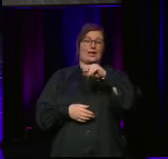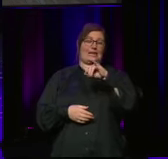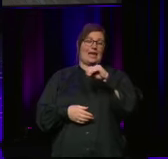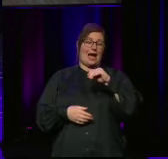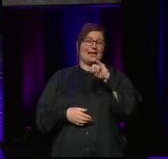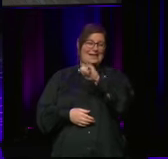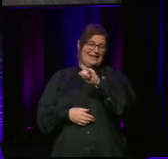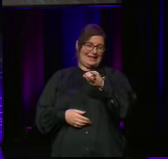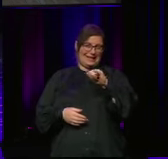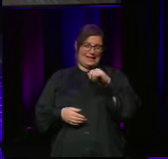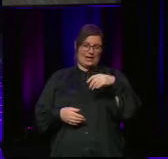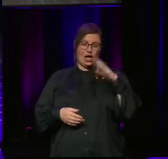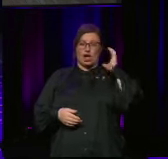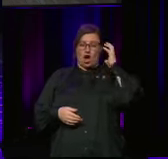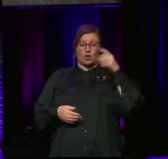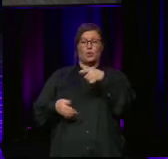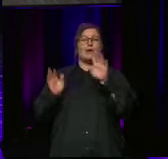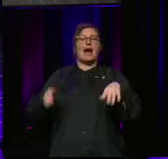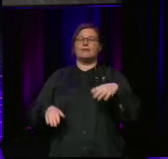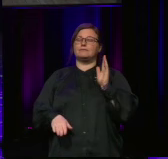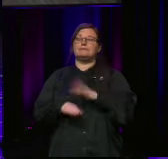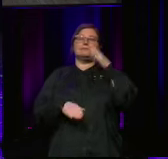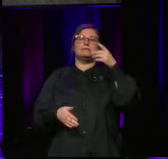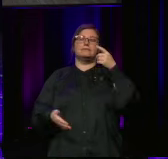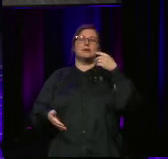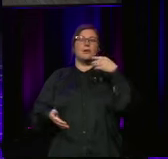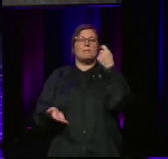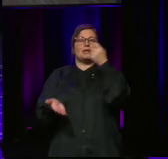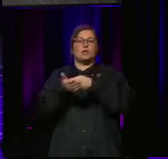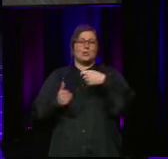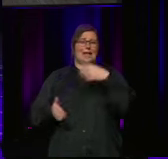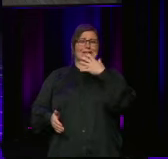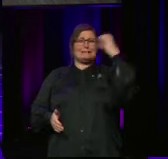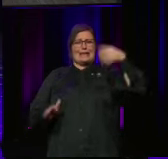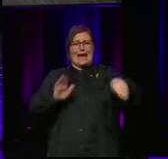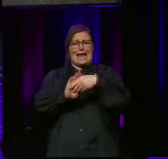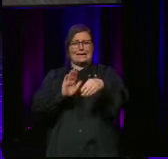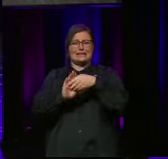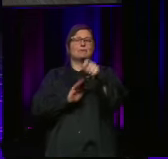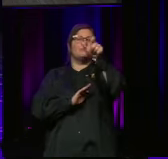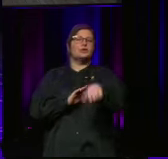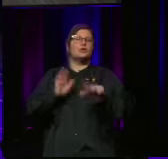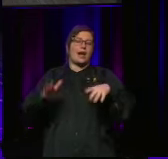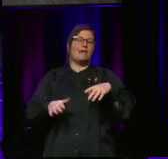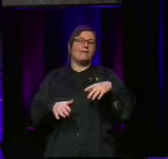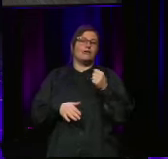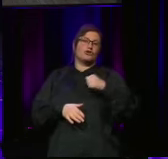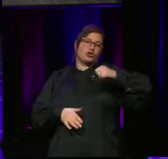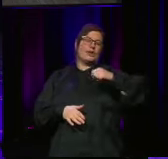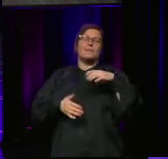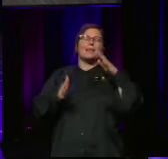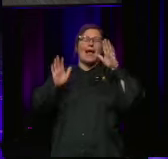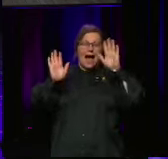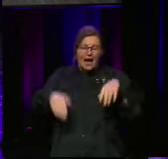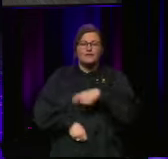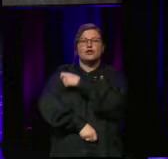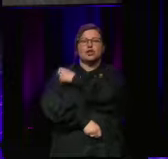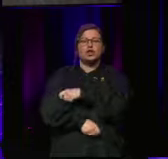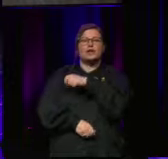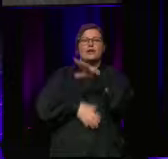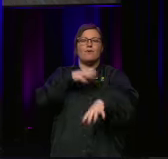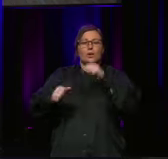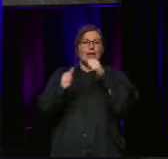hon hade fattat ett kontroversiellt beslut om en jätteersättning till en person som var skyldig till våldtäkt, men som hade fått ett för hårt straff därför att hans